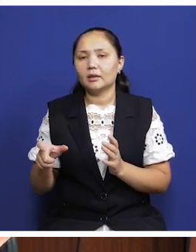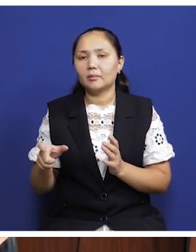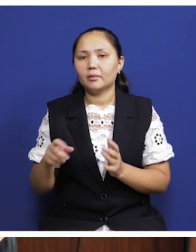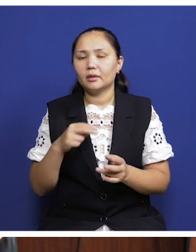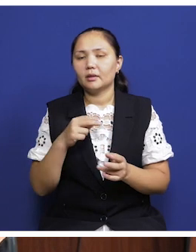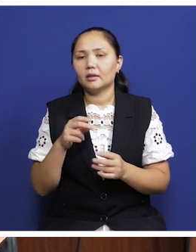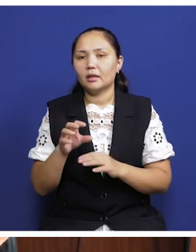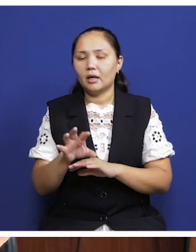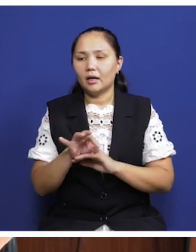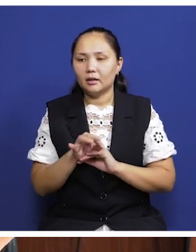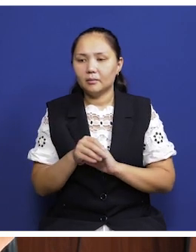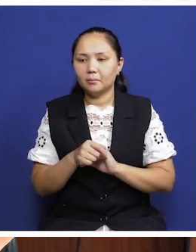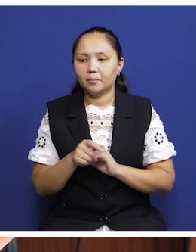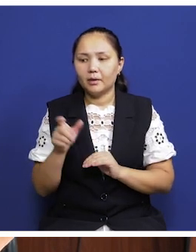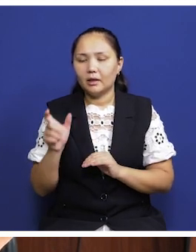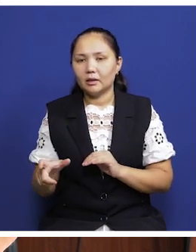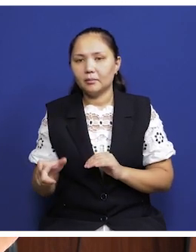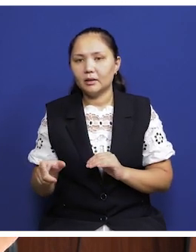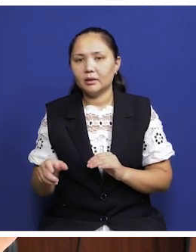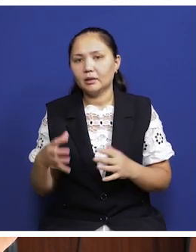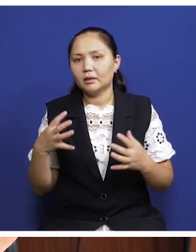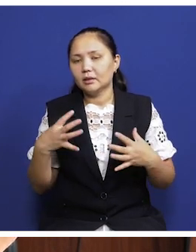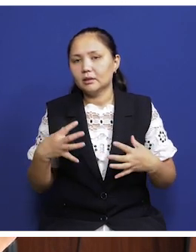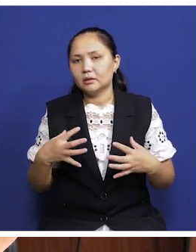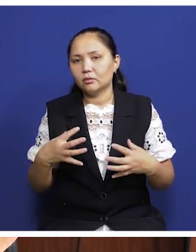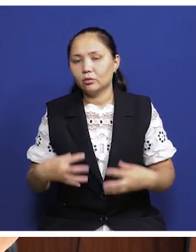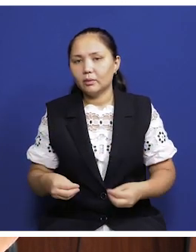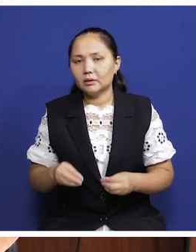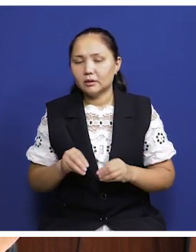етіп, жалпы тұрғындардың тұрмыстық әлеуетін көтеруге,